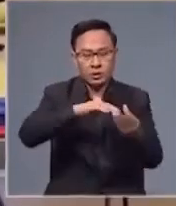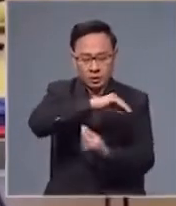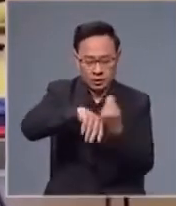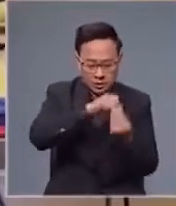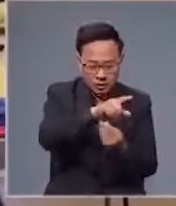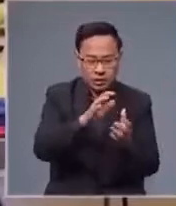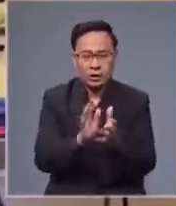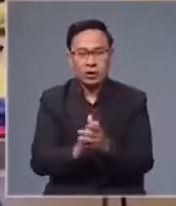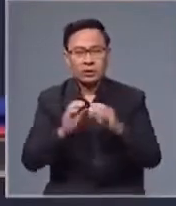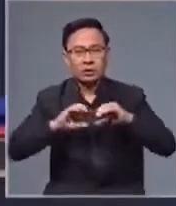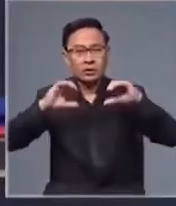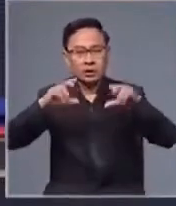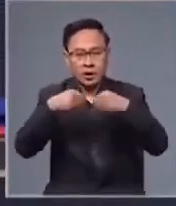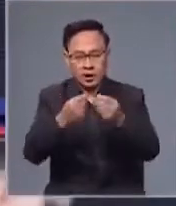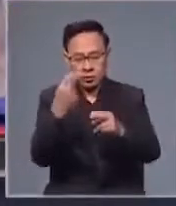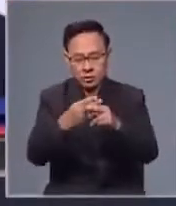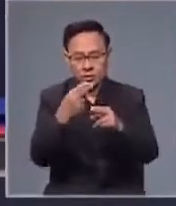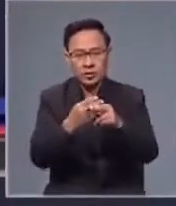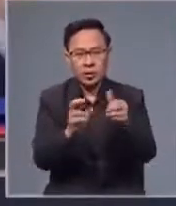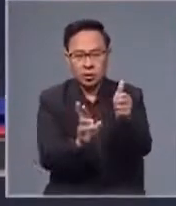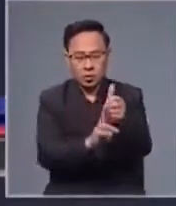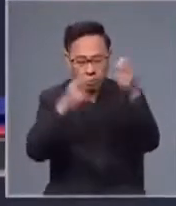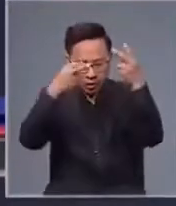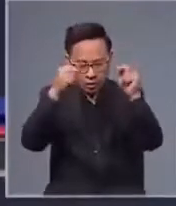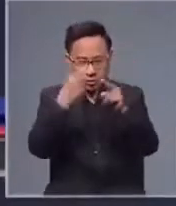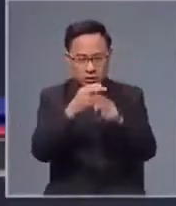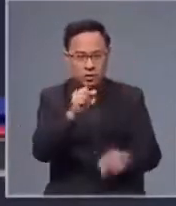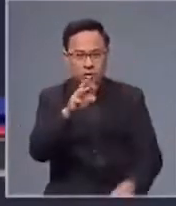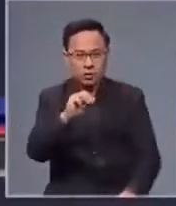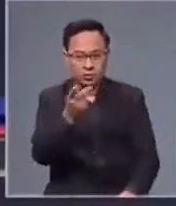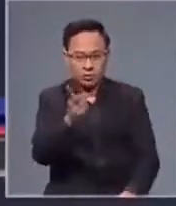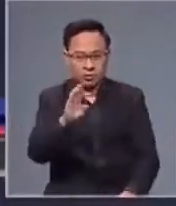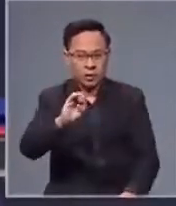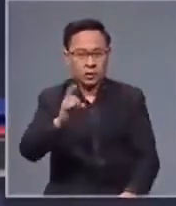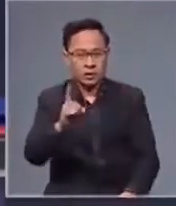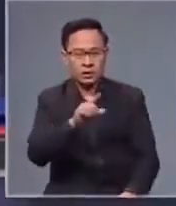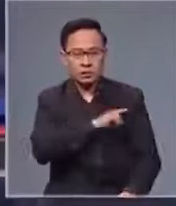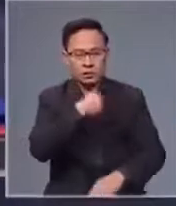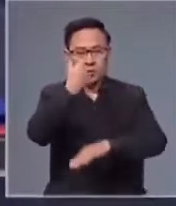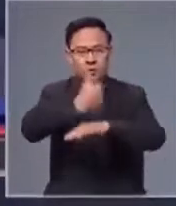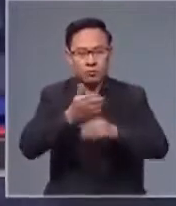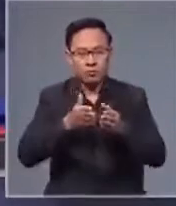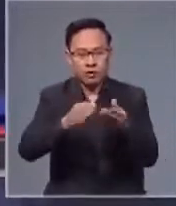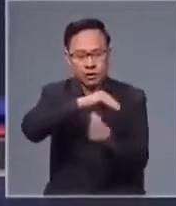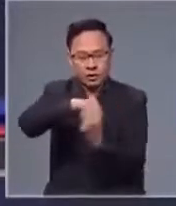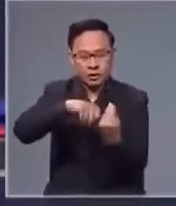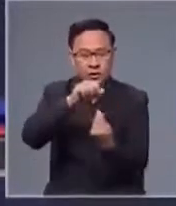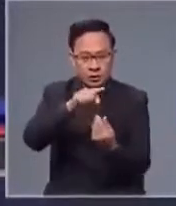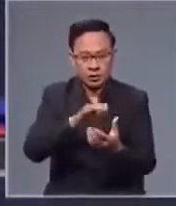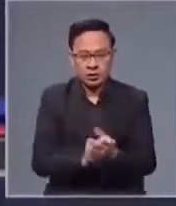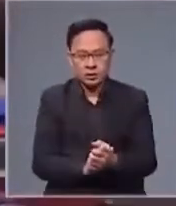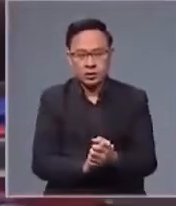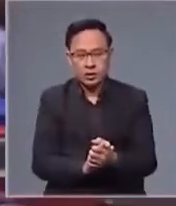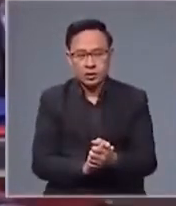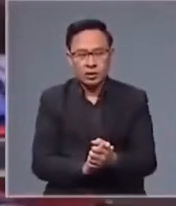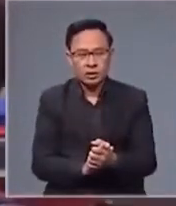รัฐบาลได้มอบหมายให้นายสมคิดจาตุศรีพิทักษ์รองนายกรัฐมนตรีเป็นผู้รับผิดชอบหรือที่เรียกกันง่